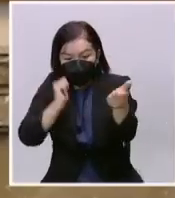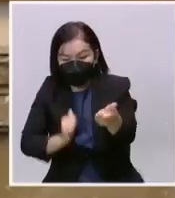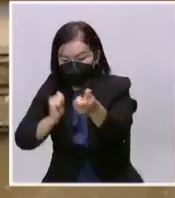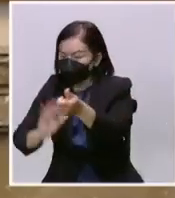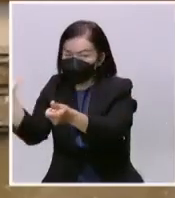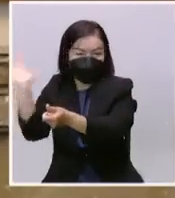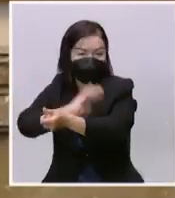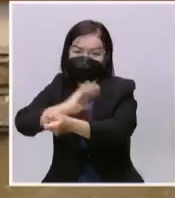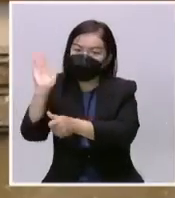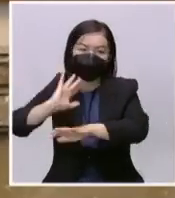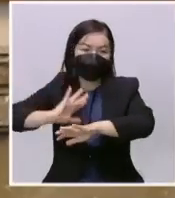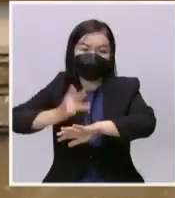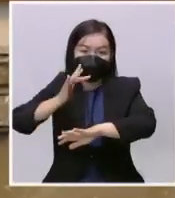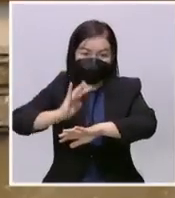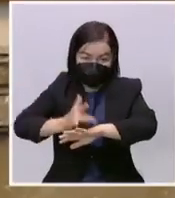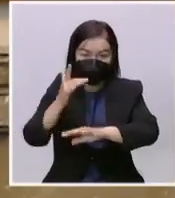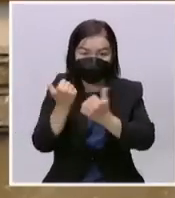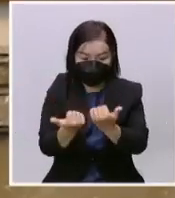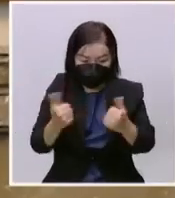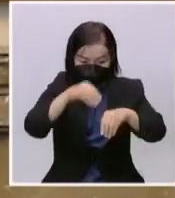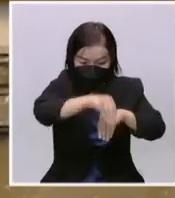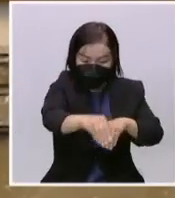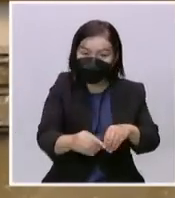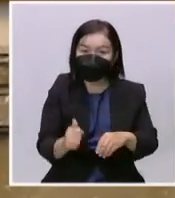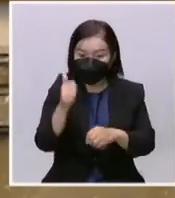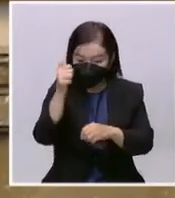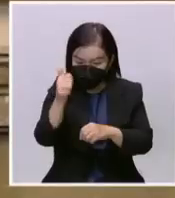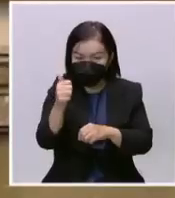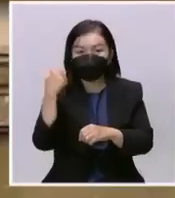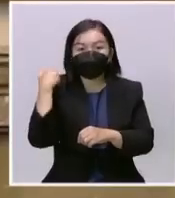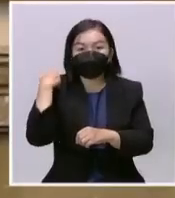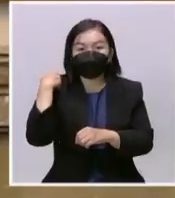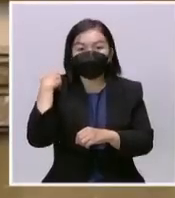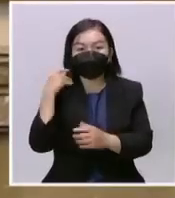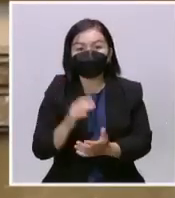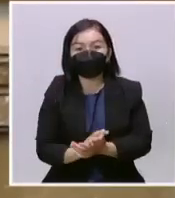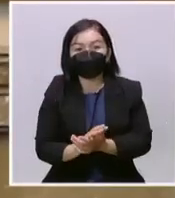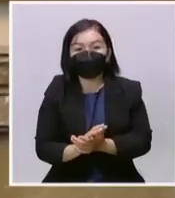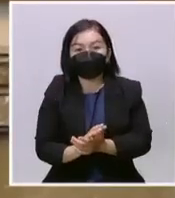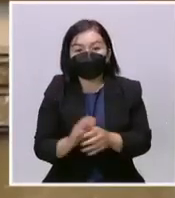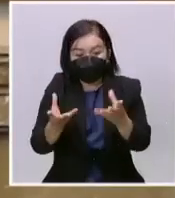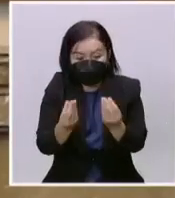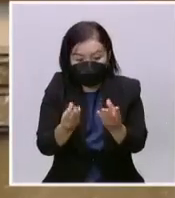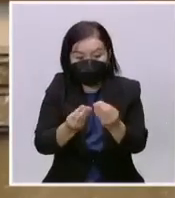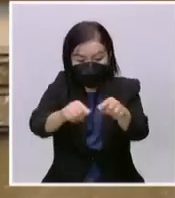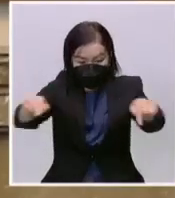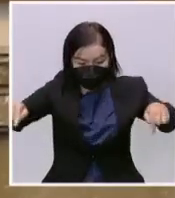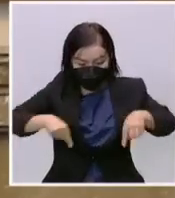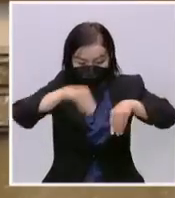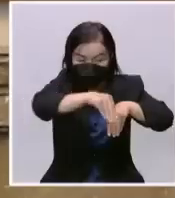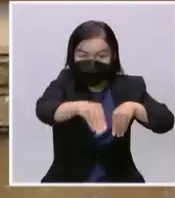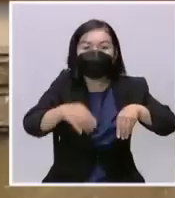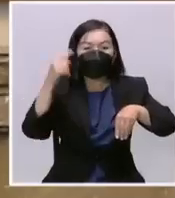ะครับแต่ของเราตรงนี้ปลอดภัยแน่นอนเรื่องการเพาะปลูกเนี่ยเราเป็นผู้เชี่ยวชาญอยู่แล้